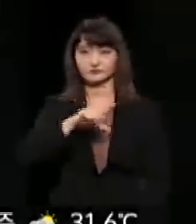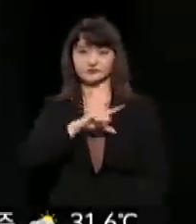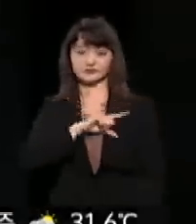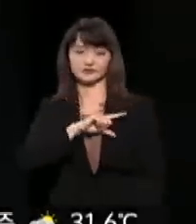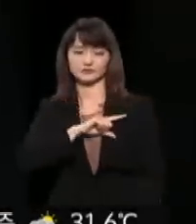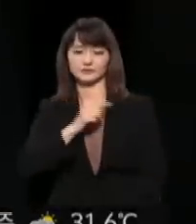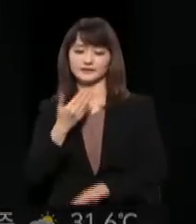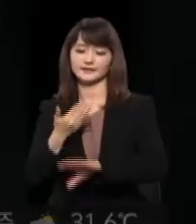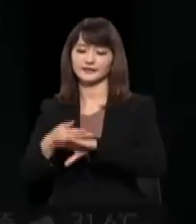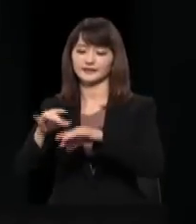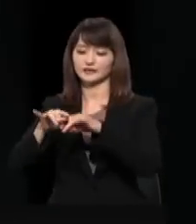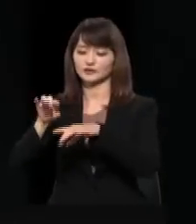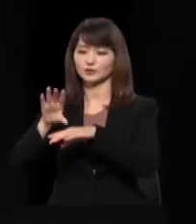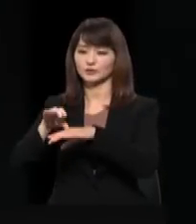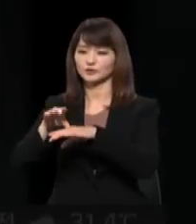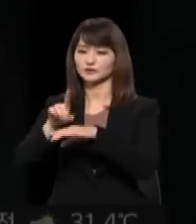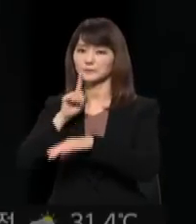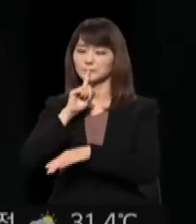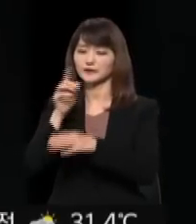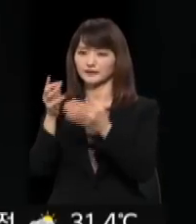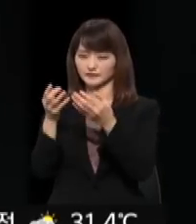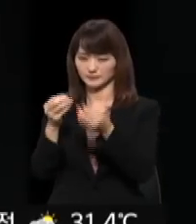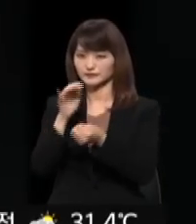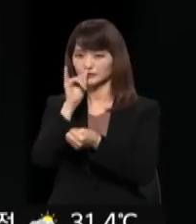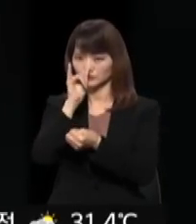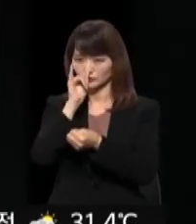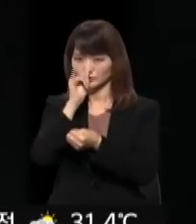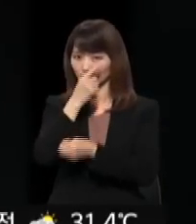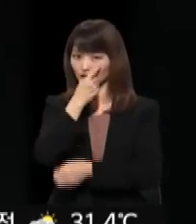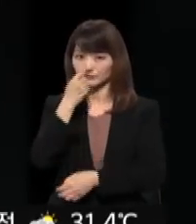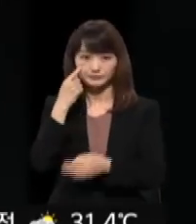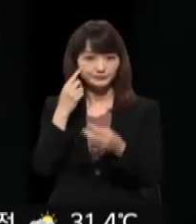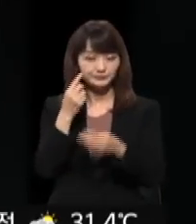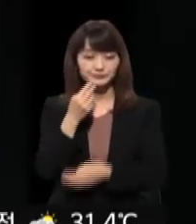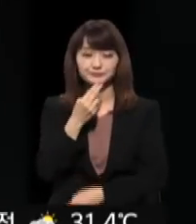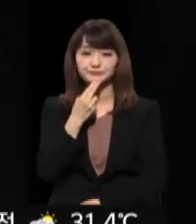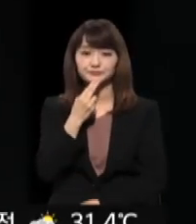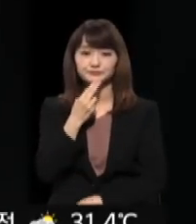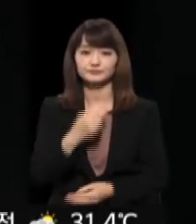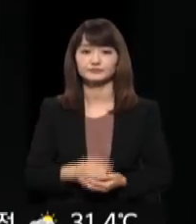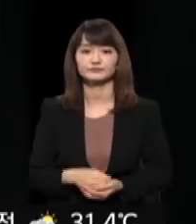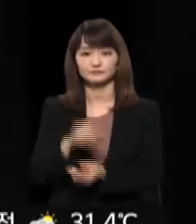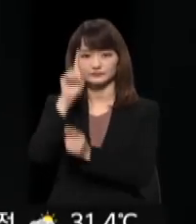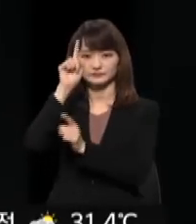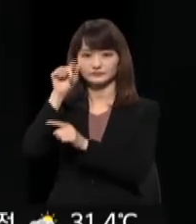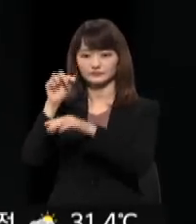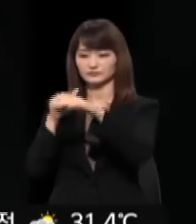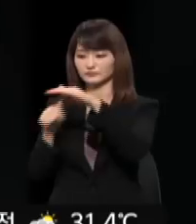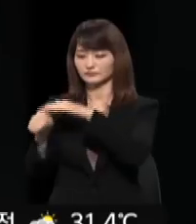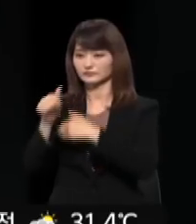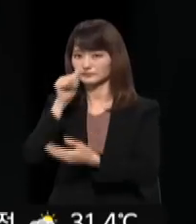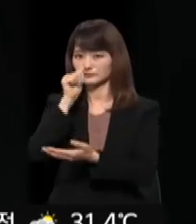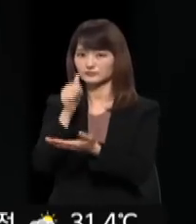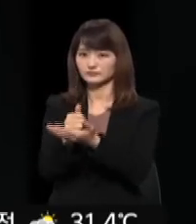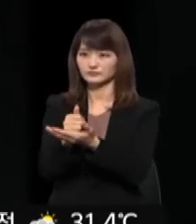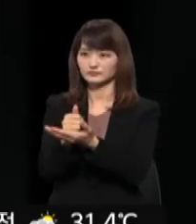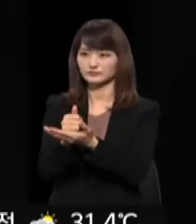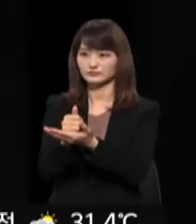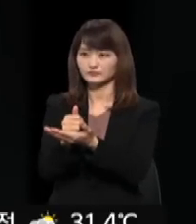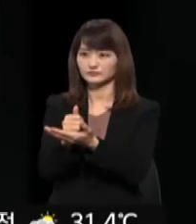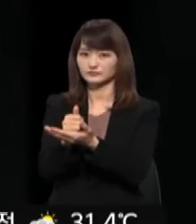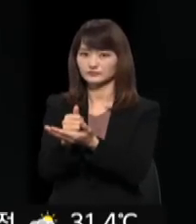같은데 물론 이제 확인할 수는 없죠 확인할 수는 없지만 지금 이준석 대표에게 혐의를 두고 진행되는